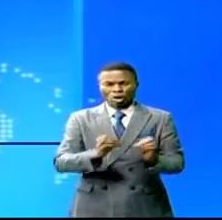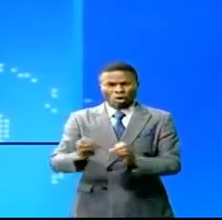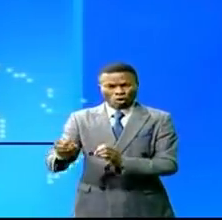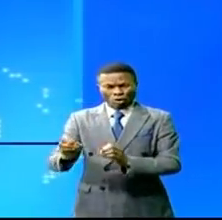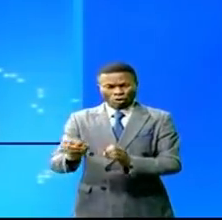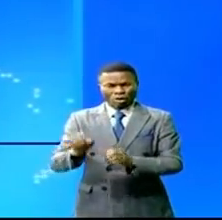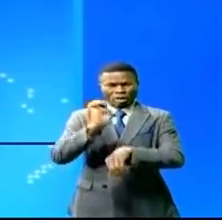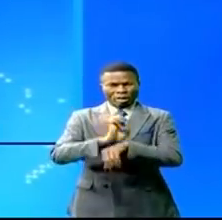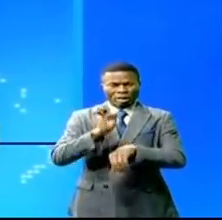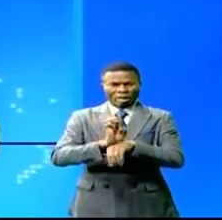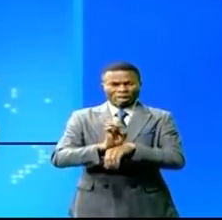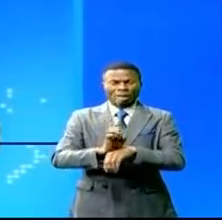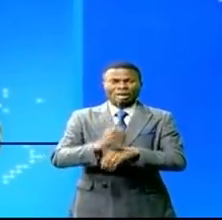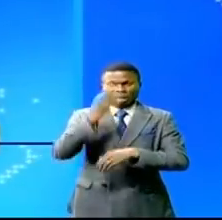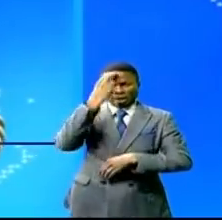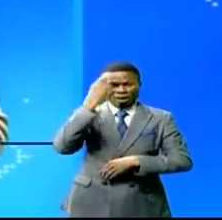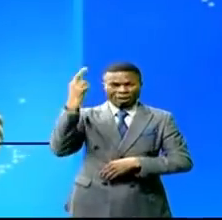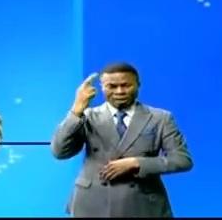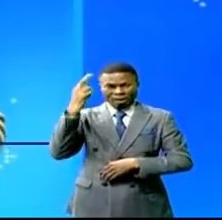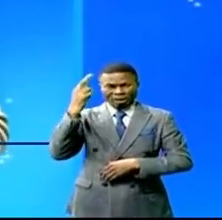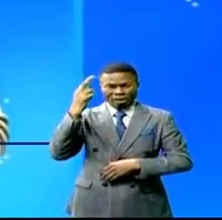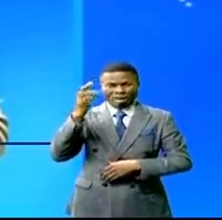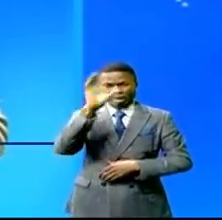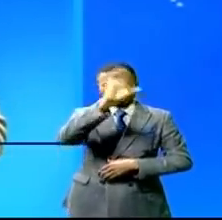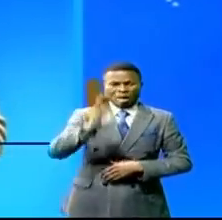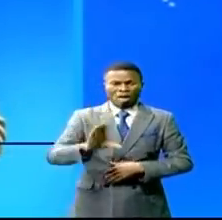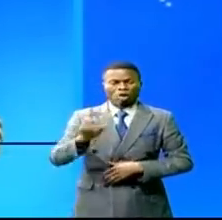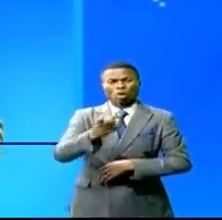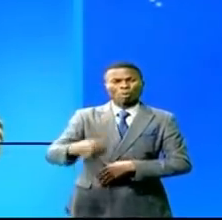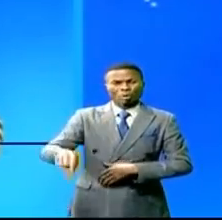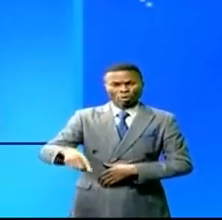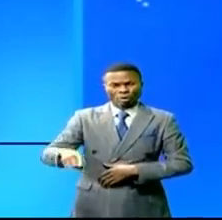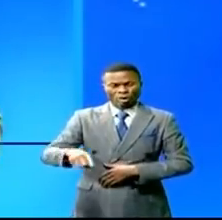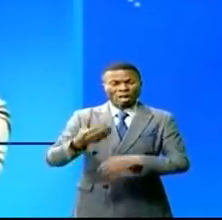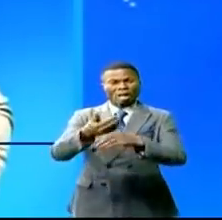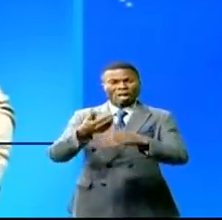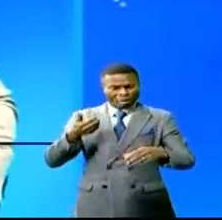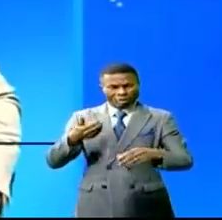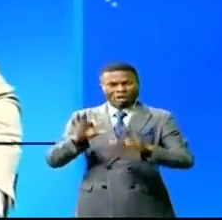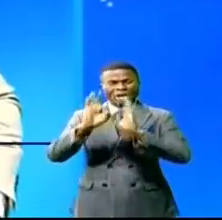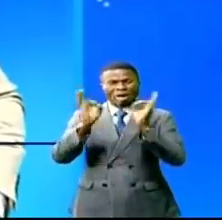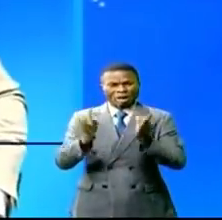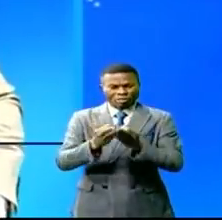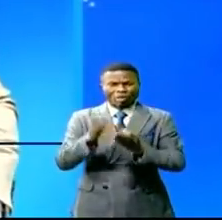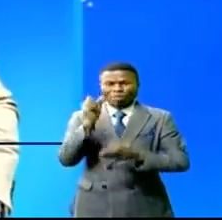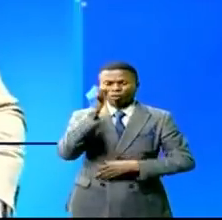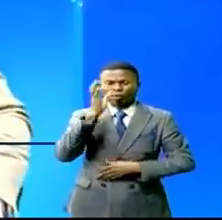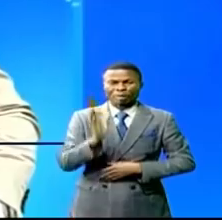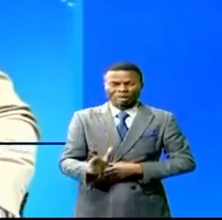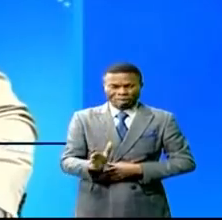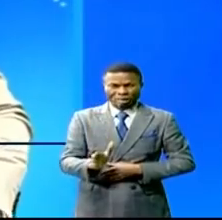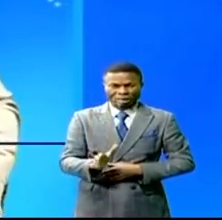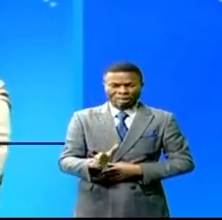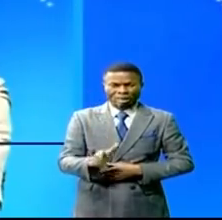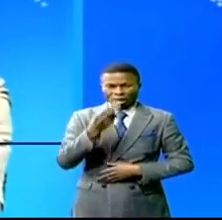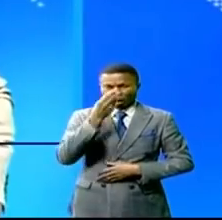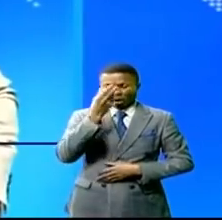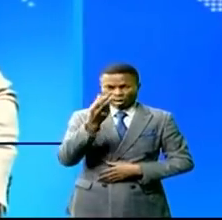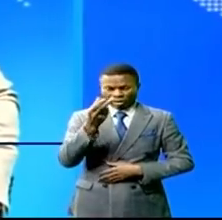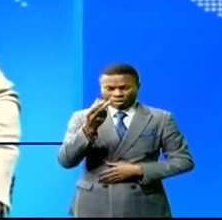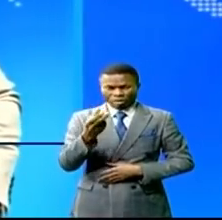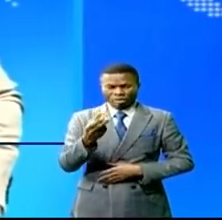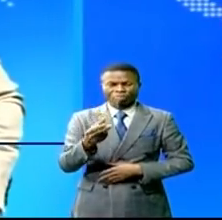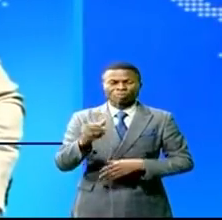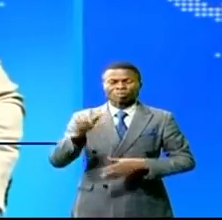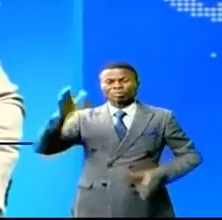l'église notre dame de fatima dans la commune de la gombe et mais bien avant sa famille biologique et culturelle et est à la nécropole